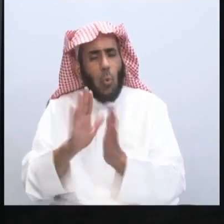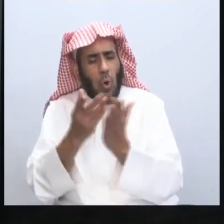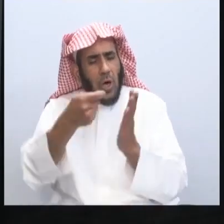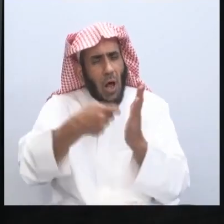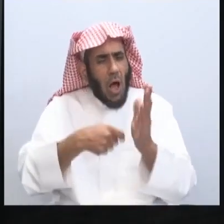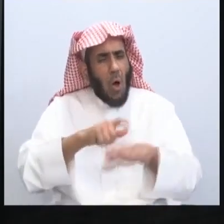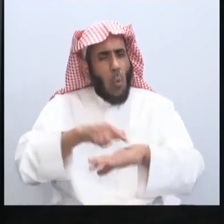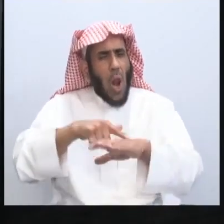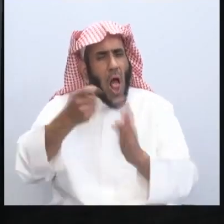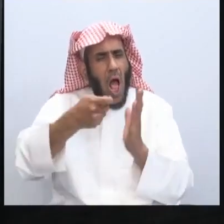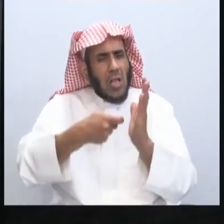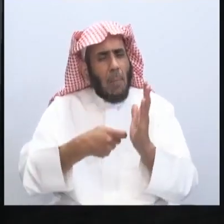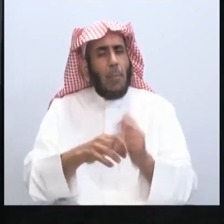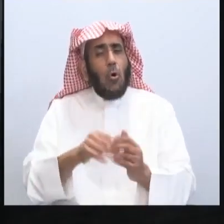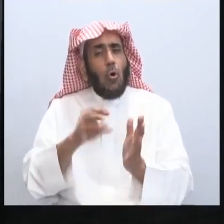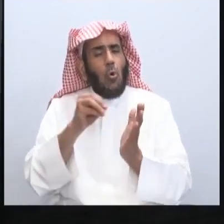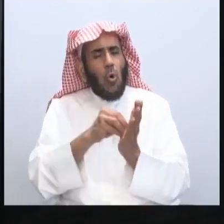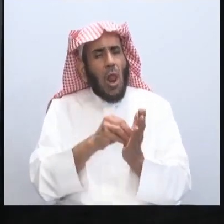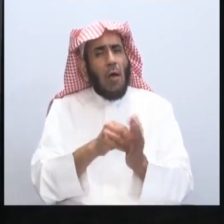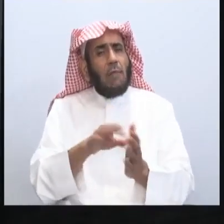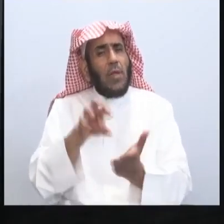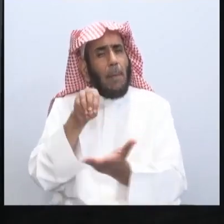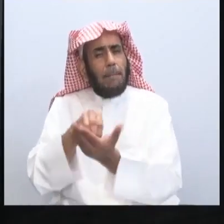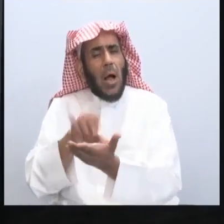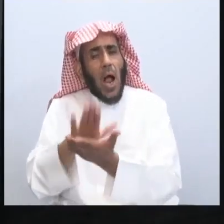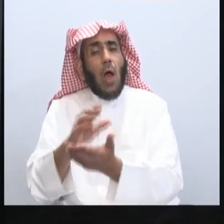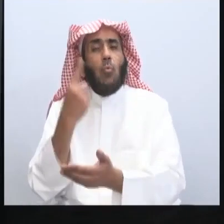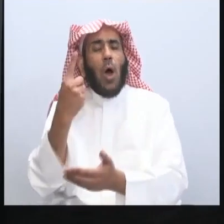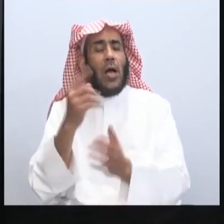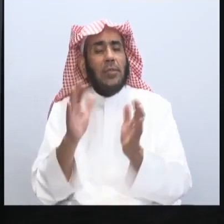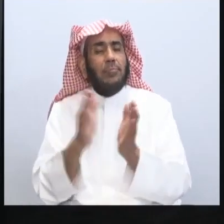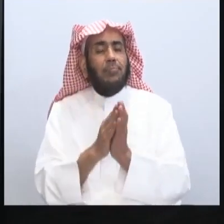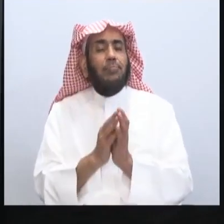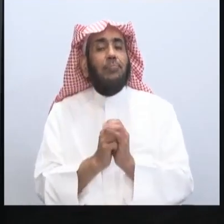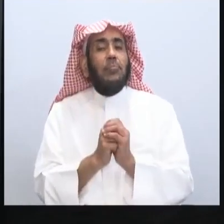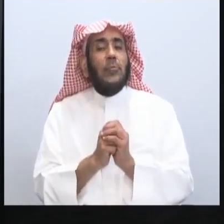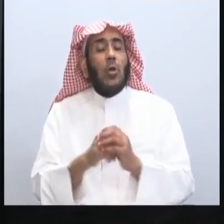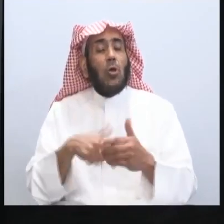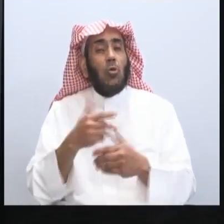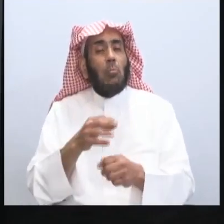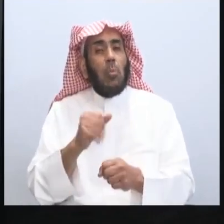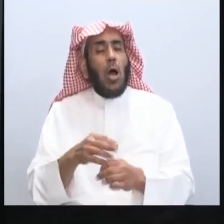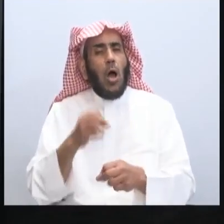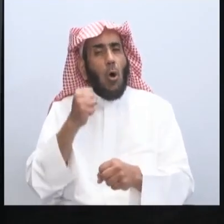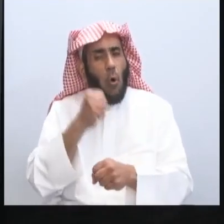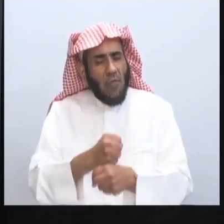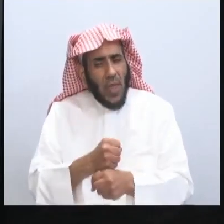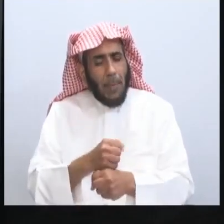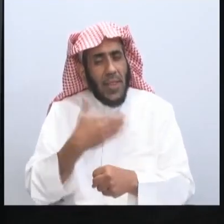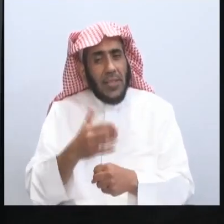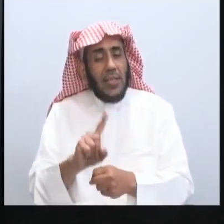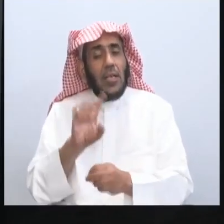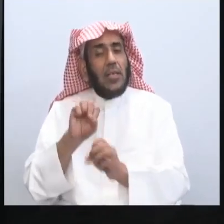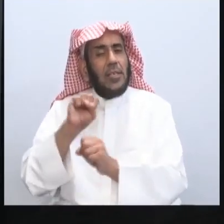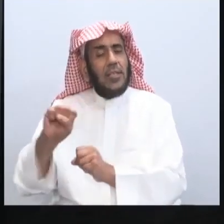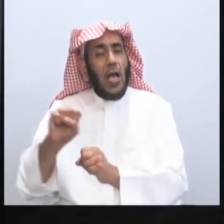والادم وجعله في مكان واحد ثم حفظ بعد ذلك عند ام